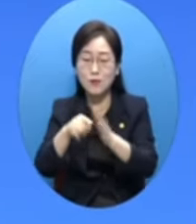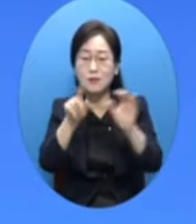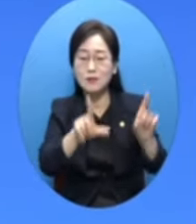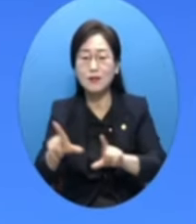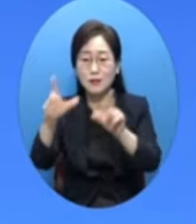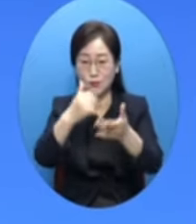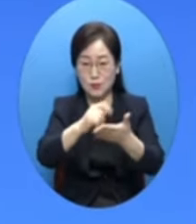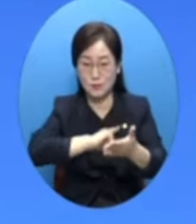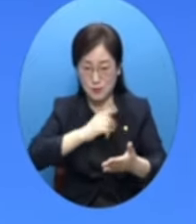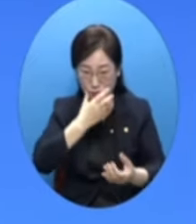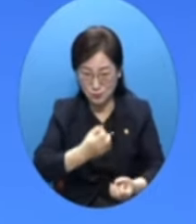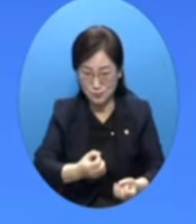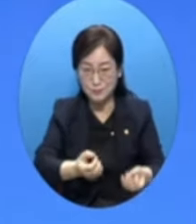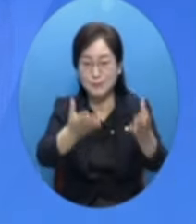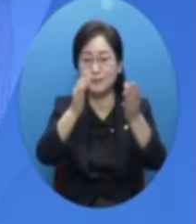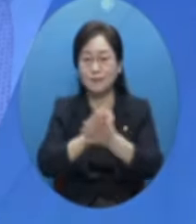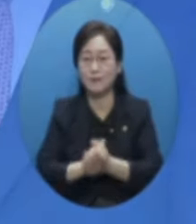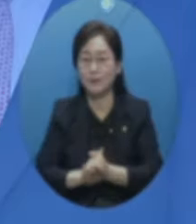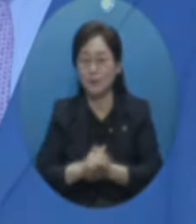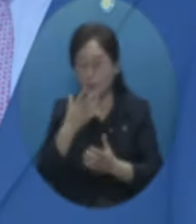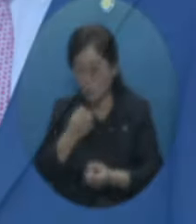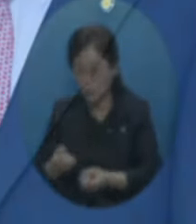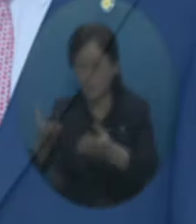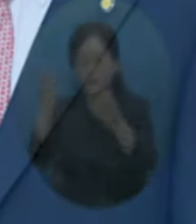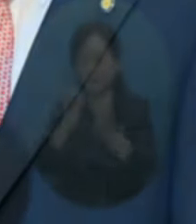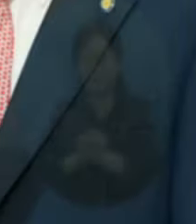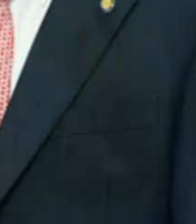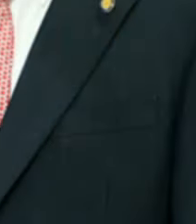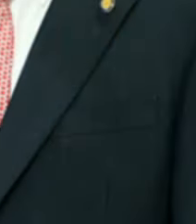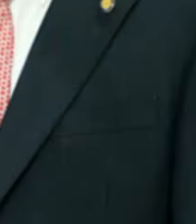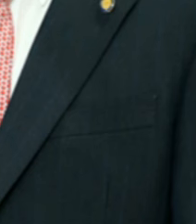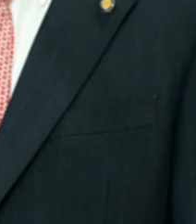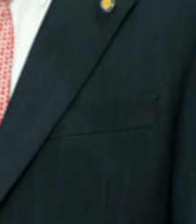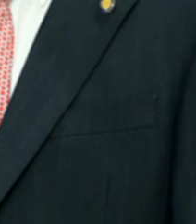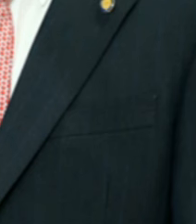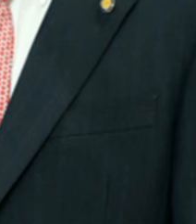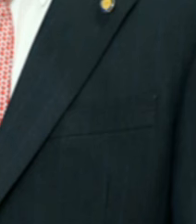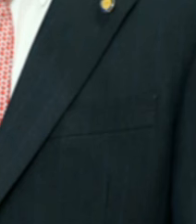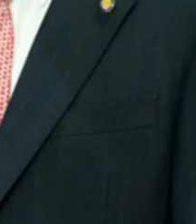영광에 살아가는 여러분 모두가 되시기를 주님의 이름으로 축원합니다. 축원합니다. 축원합니다.